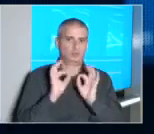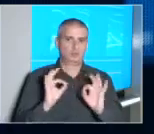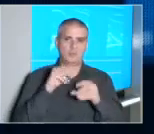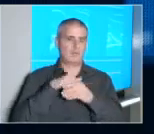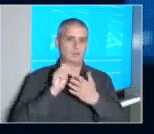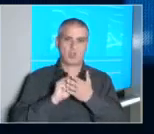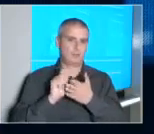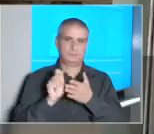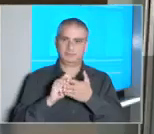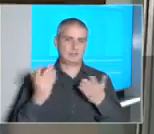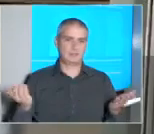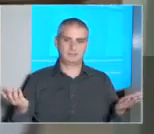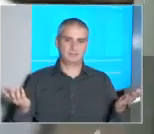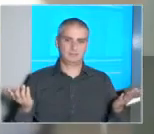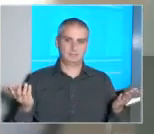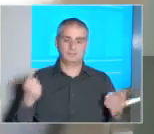במשרד,